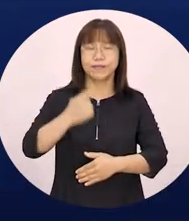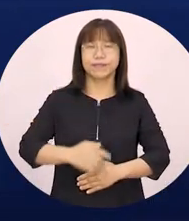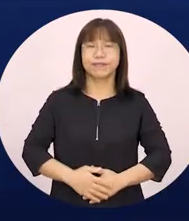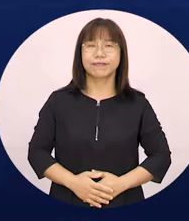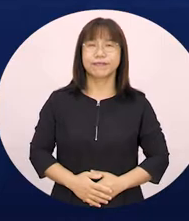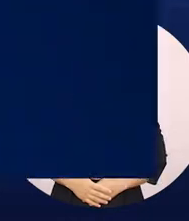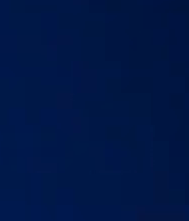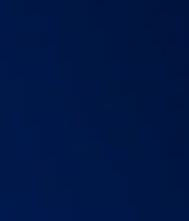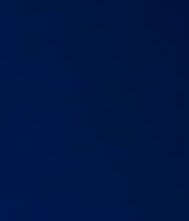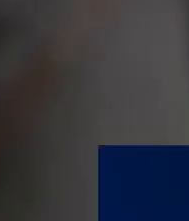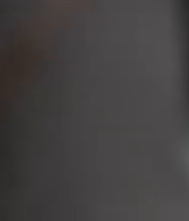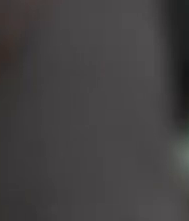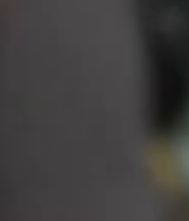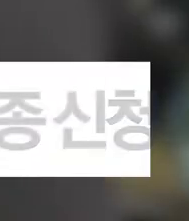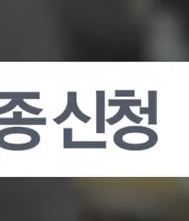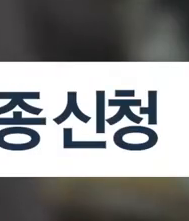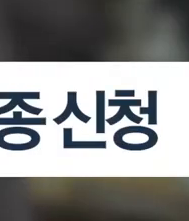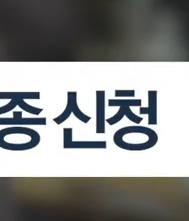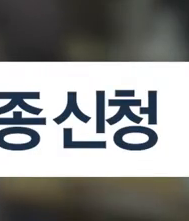소식입니다.